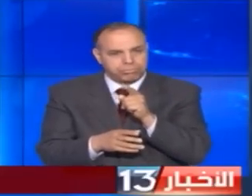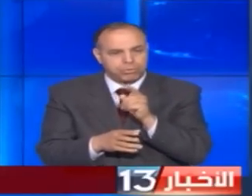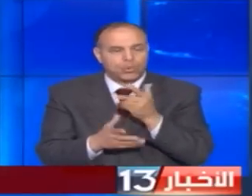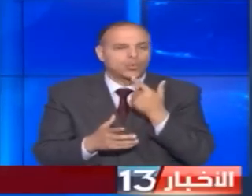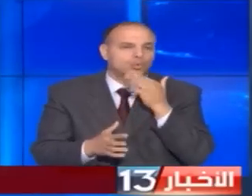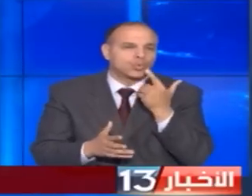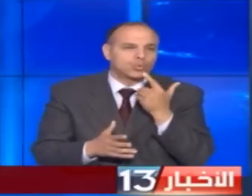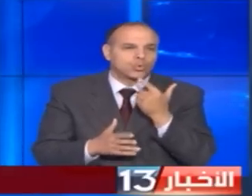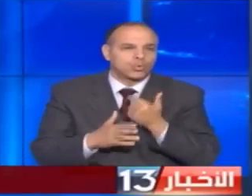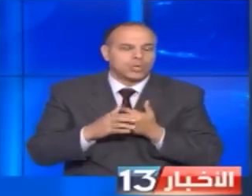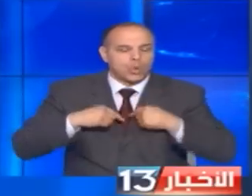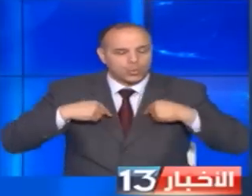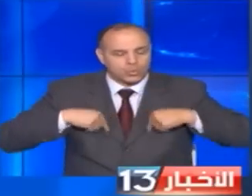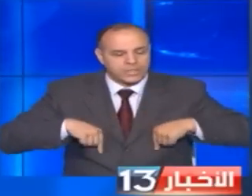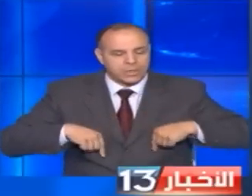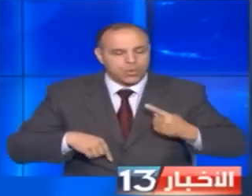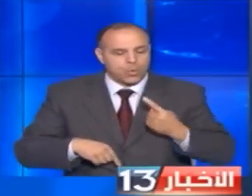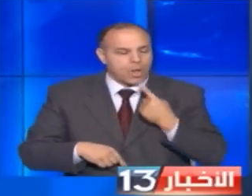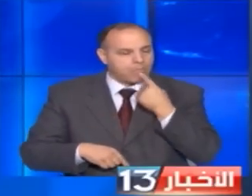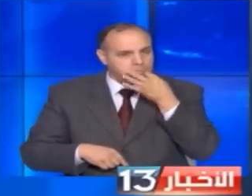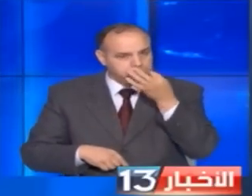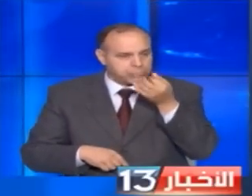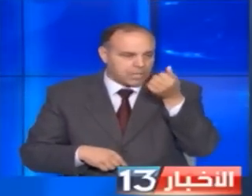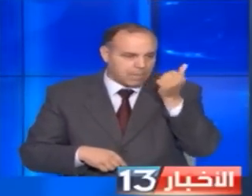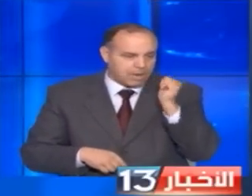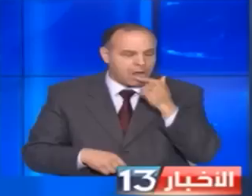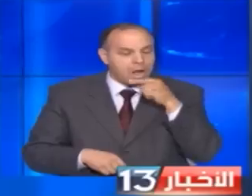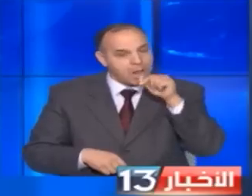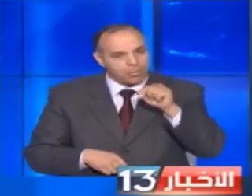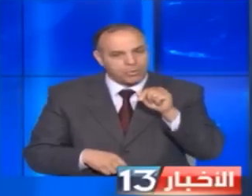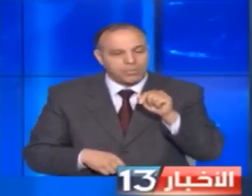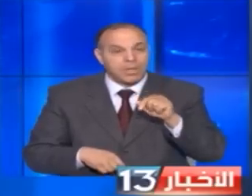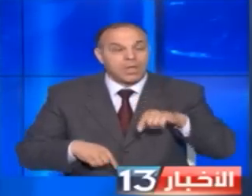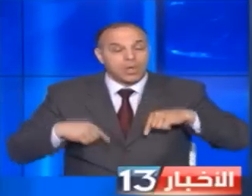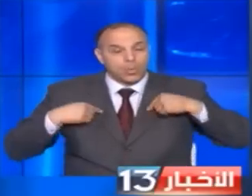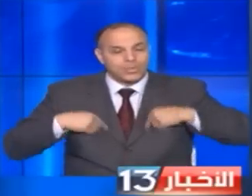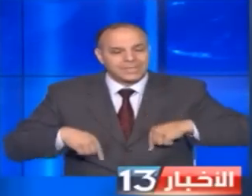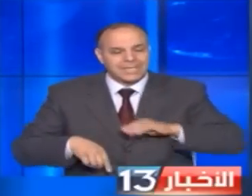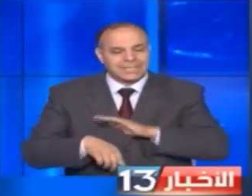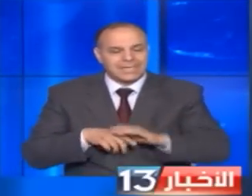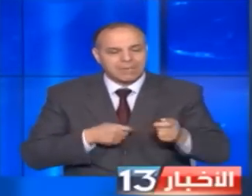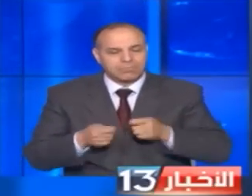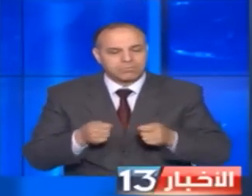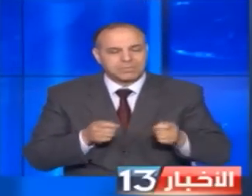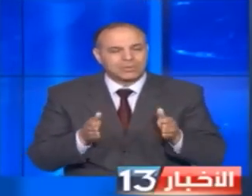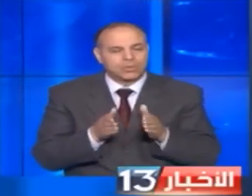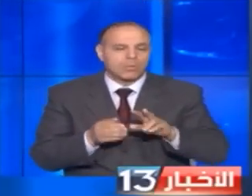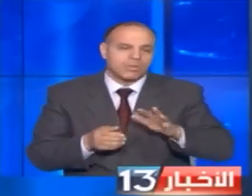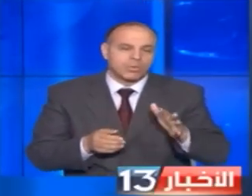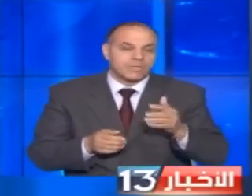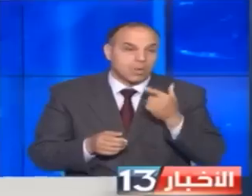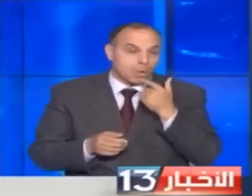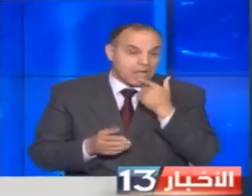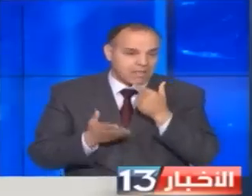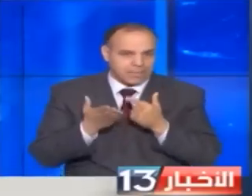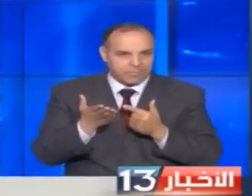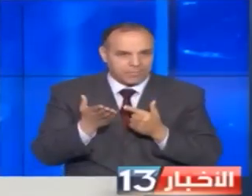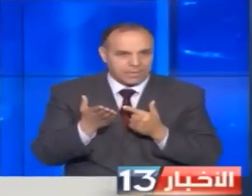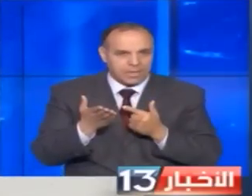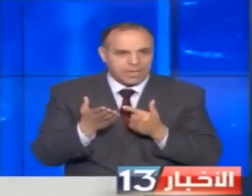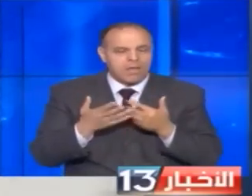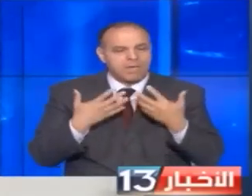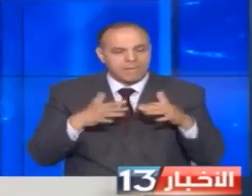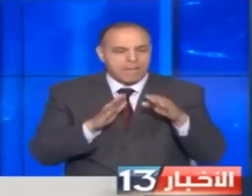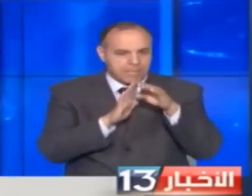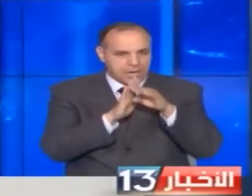اصدره رئيس الحكومه يوسف الشاهد امس ووفق وزاره الصناعه والمؤسسات الصغرى والمتوسطه فانه تم